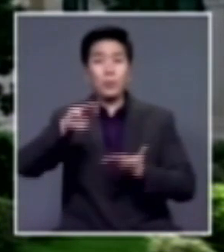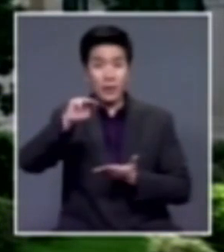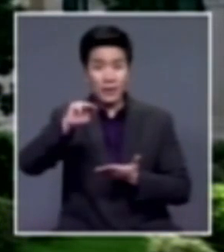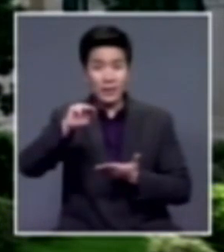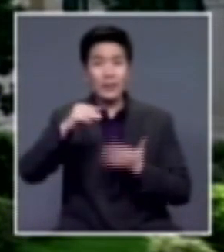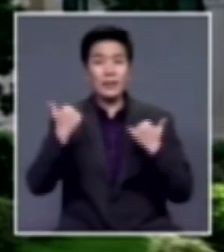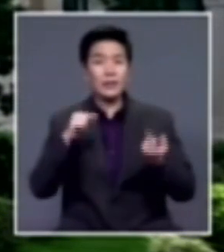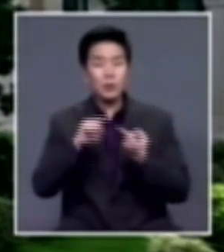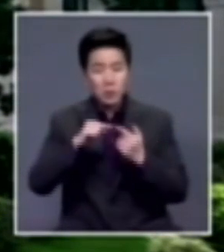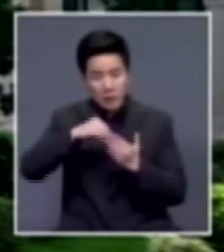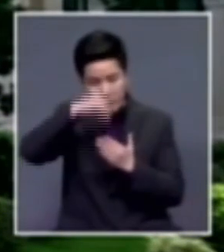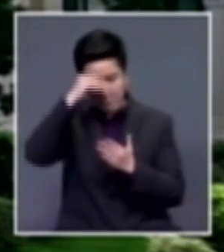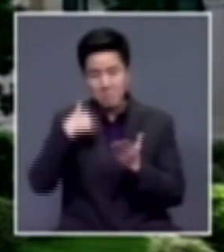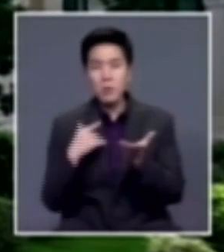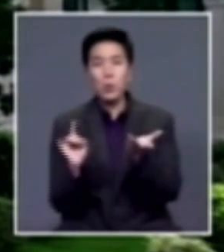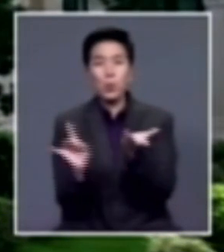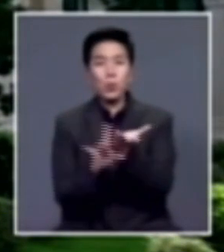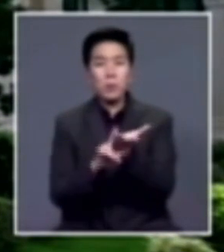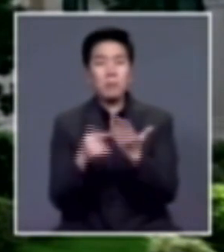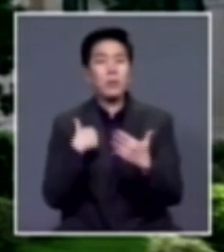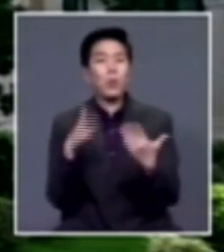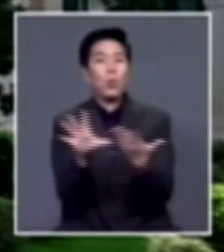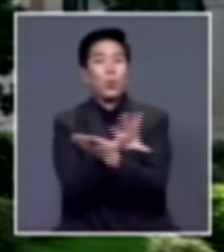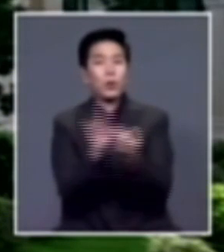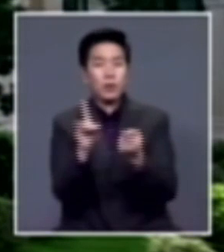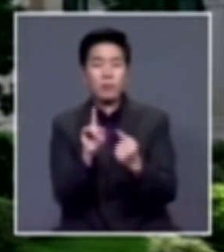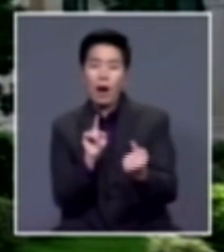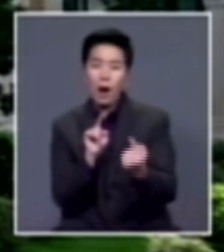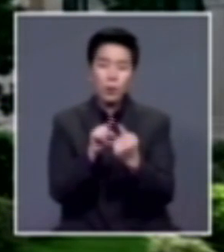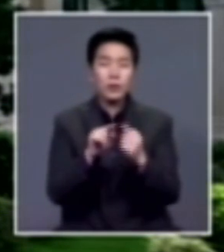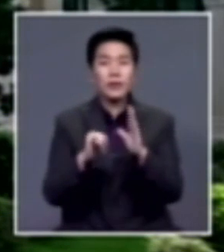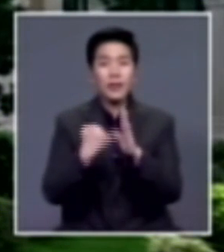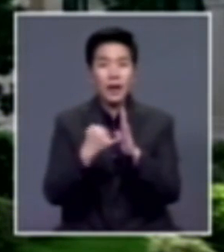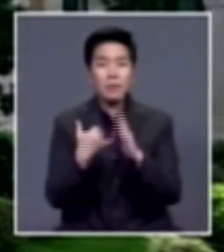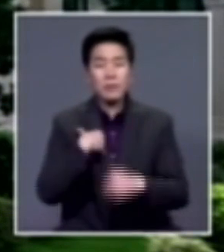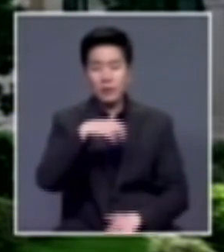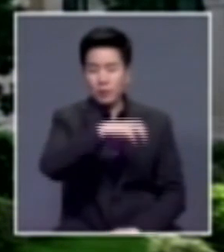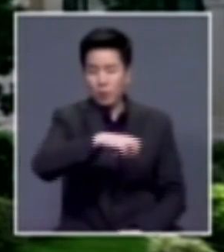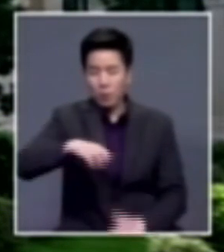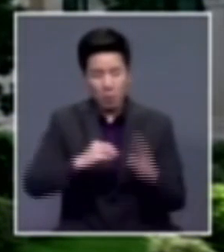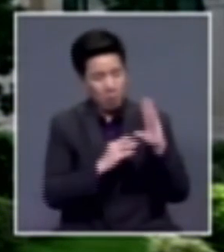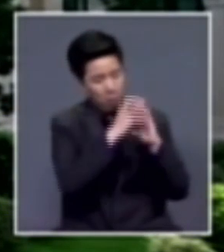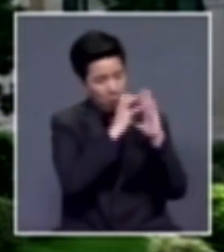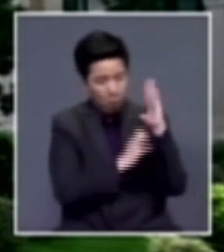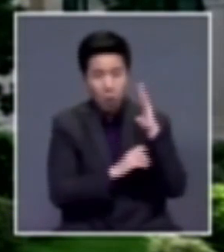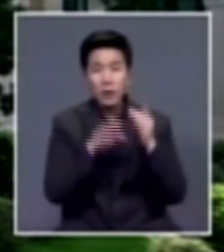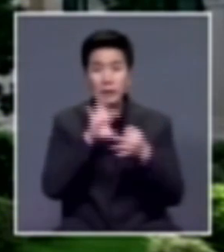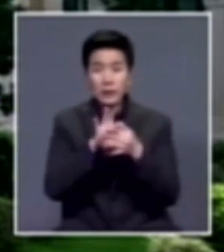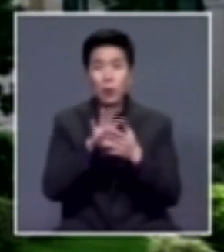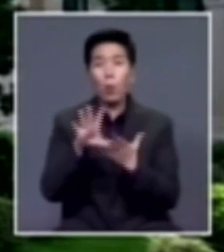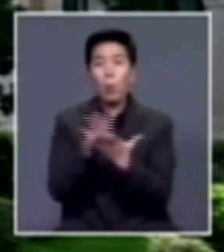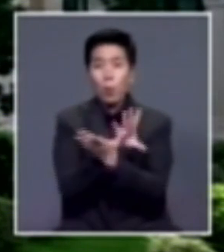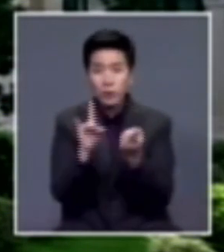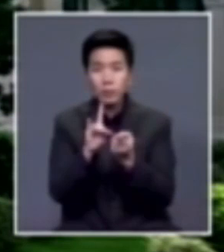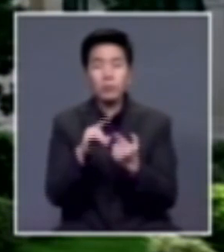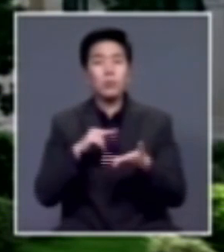วมทั้งมีการศึกษาที่มีคุณภาพมีวัฒนธรรมการใช้ชีวิตที่เข้าถึงง่ายและมีสถานที่น่าสนใจทางวัฒนธรรมซึ่งสะท้